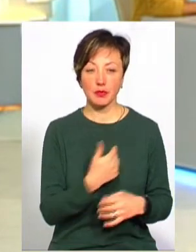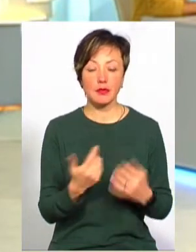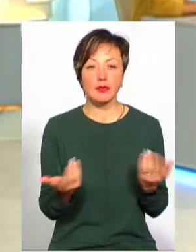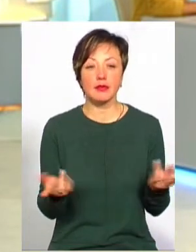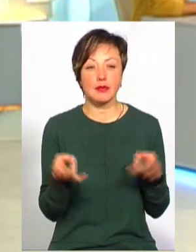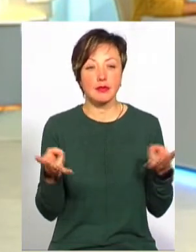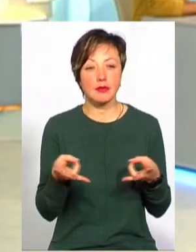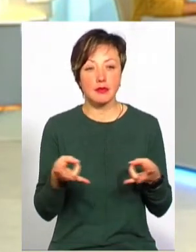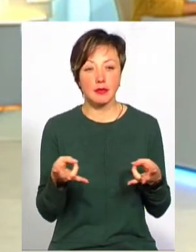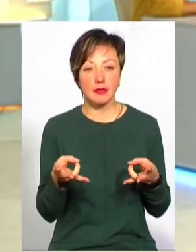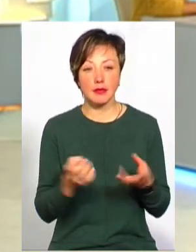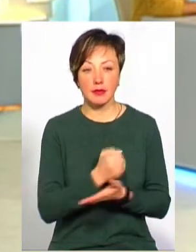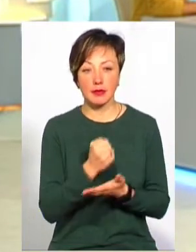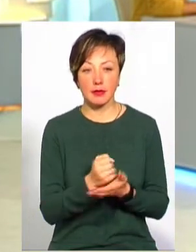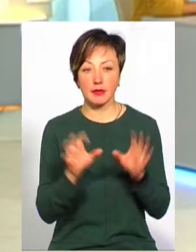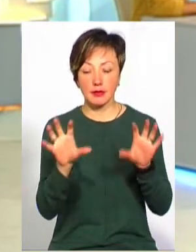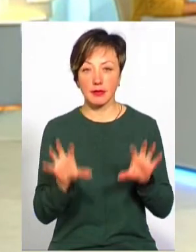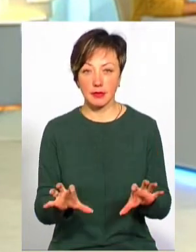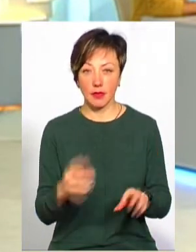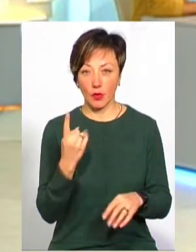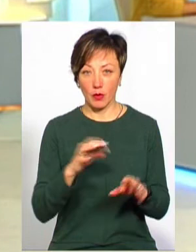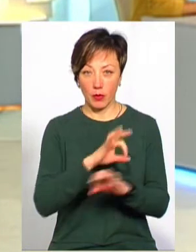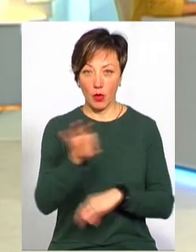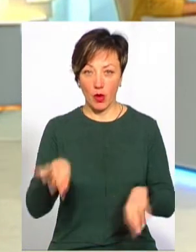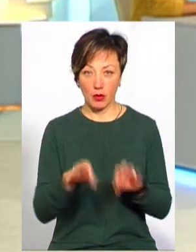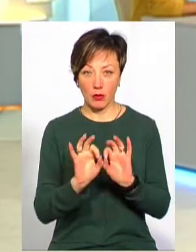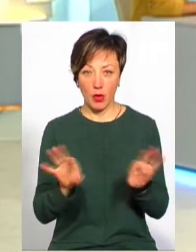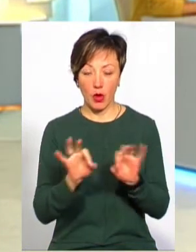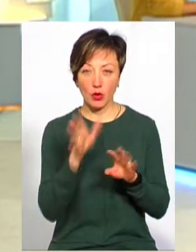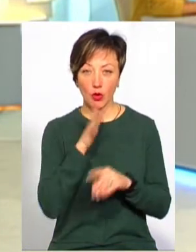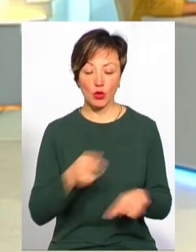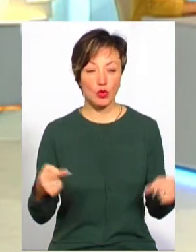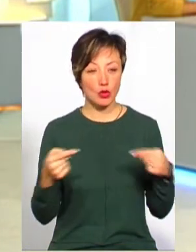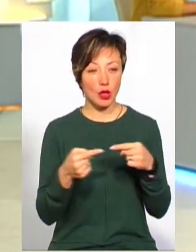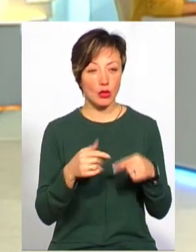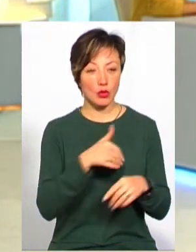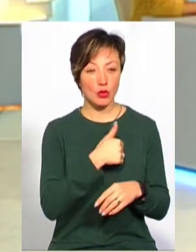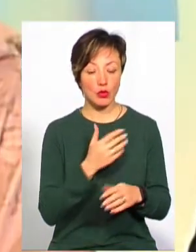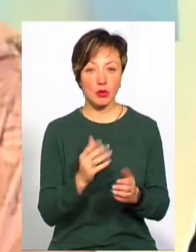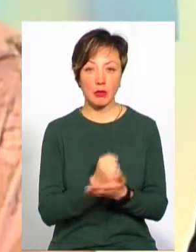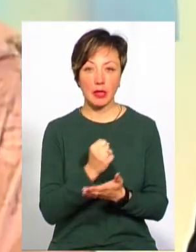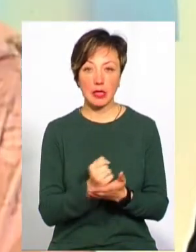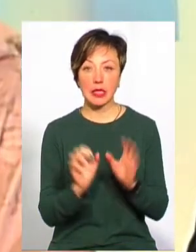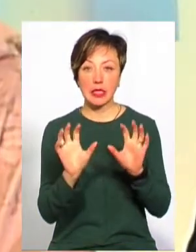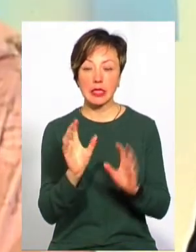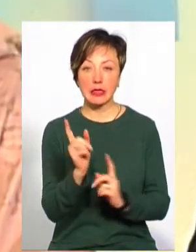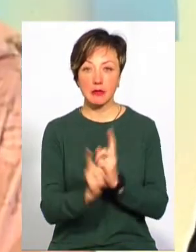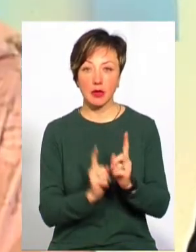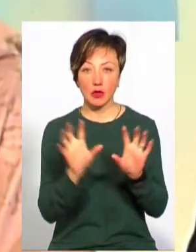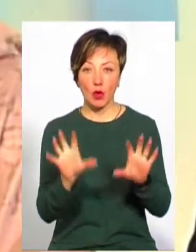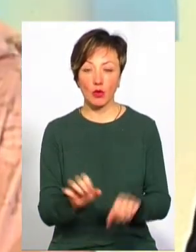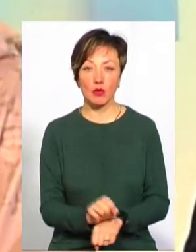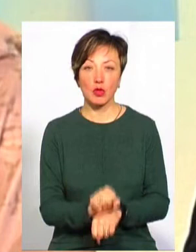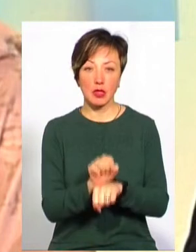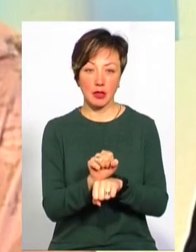Заради чого приймається закон? От іще один проєкт закону пояснення. Одночасно хочуть прийняти зміни до закону про страйки